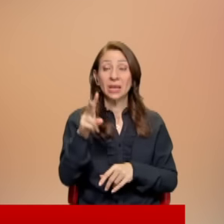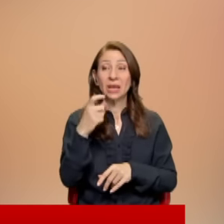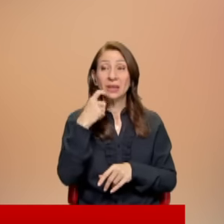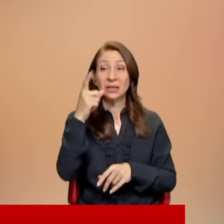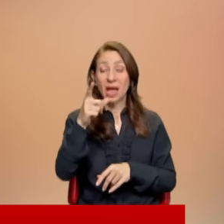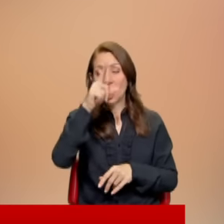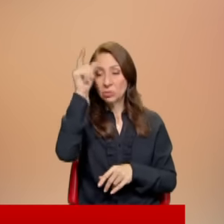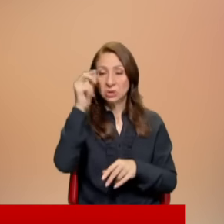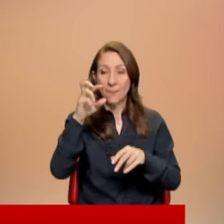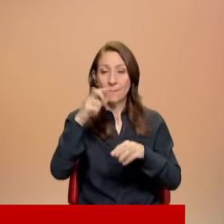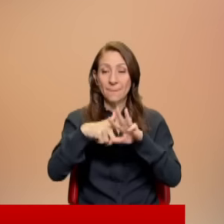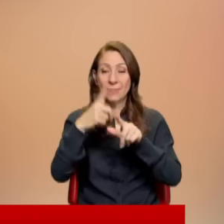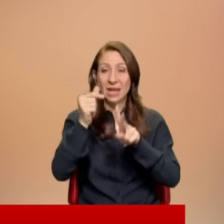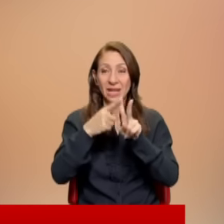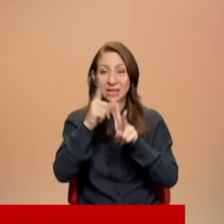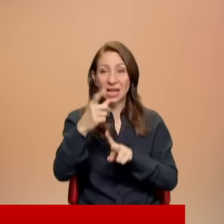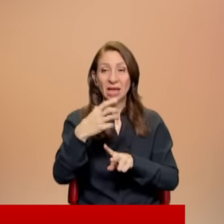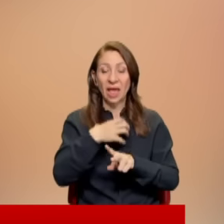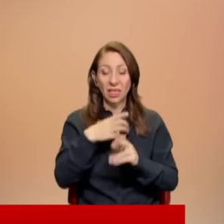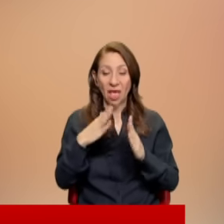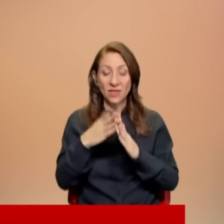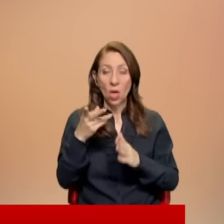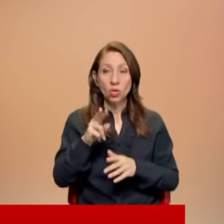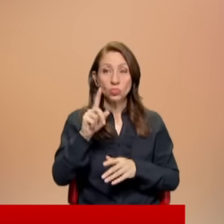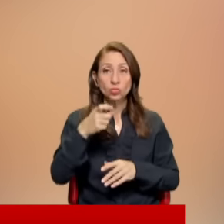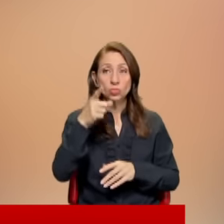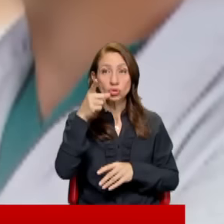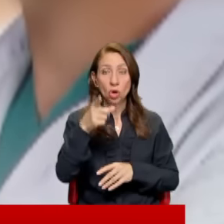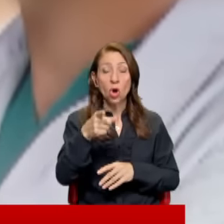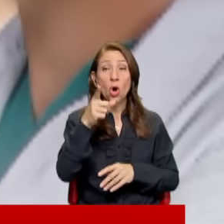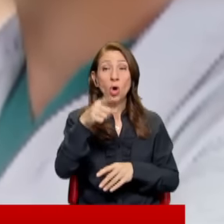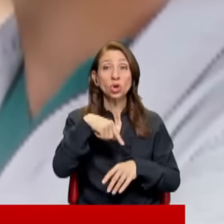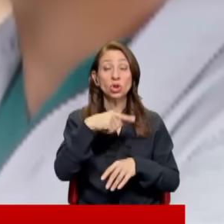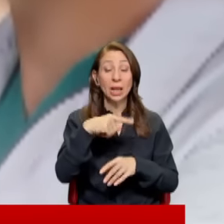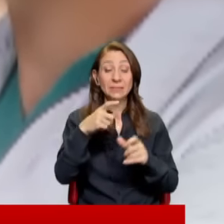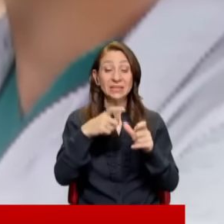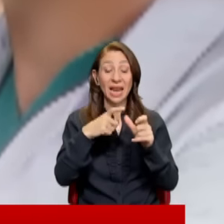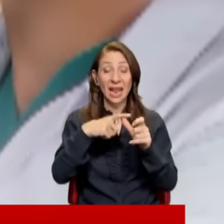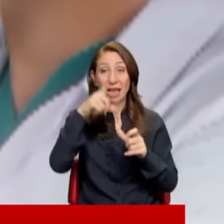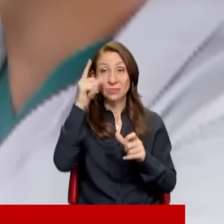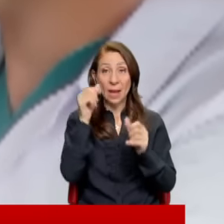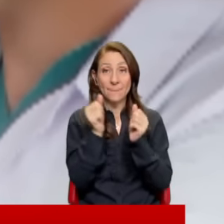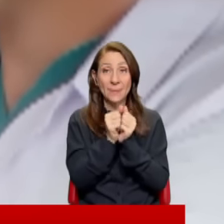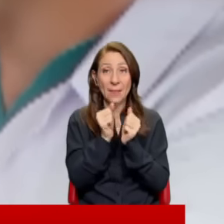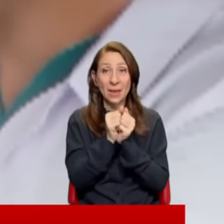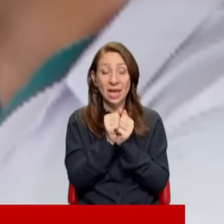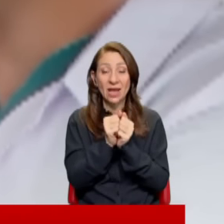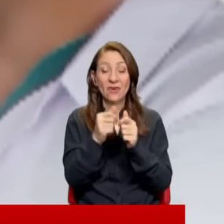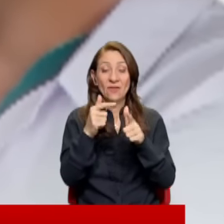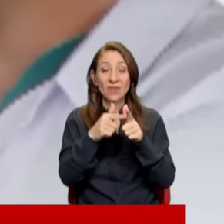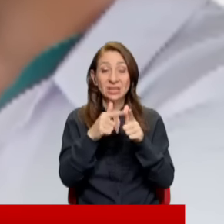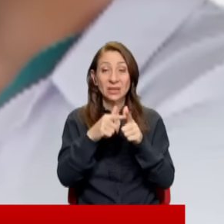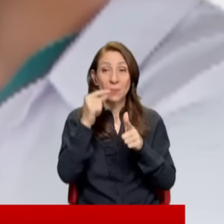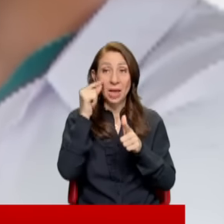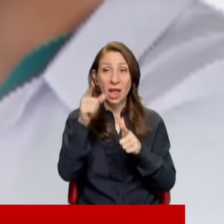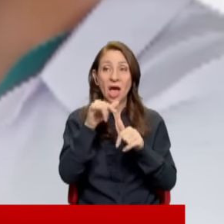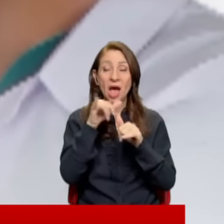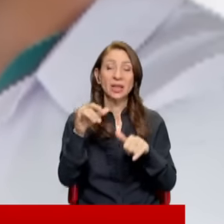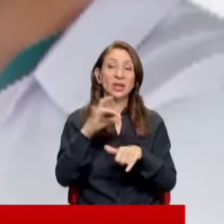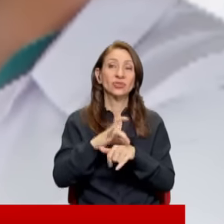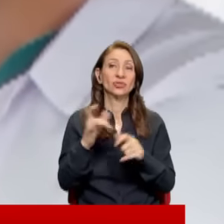yılında da hemşire Pelin Köksal kendi evinde ölü bulunmuştu o dönem Selen hemşire ile birlikte Fatih Ayla